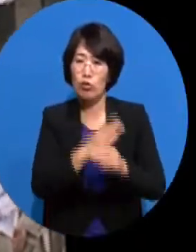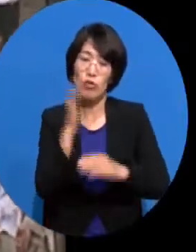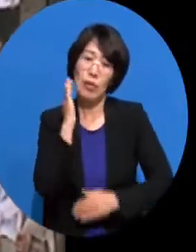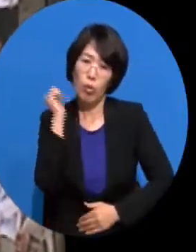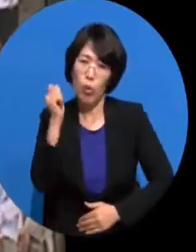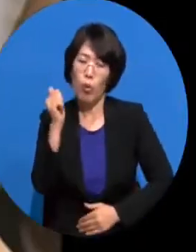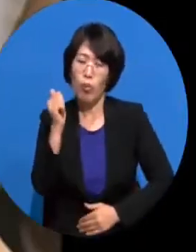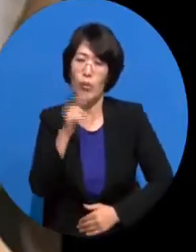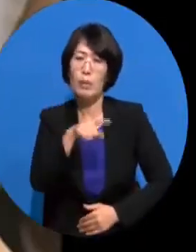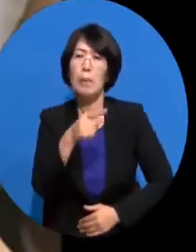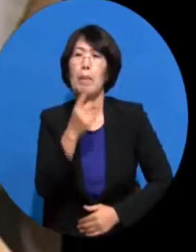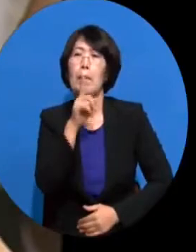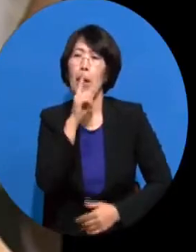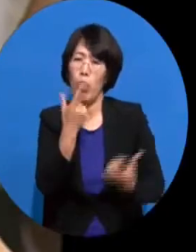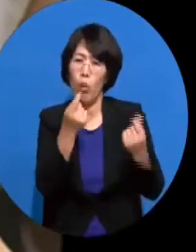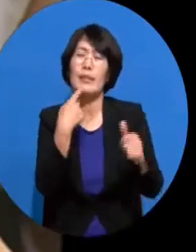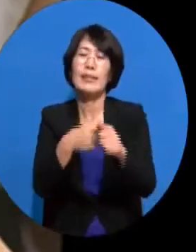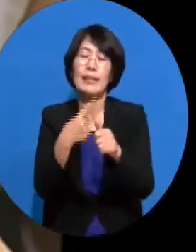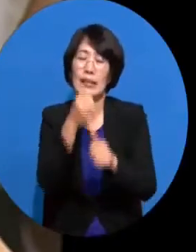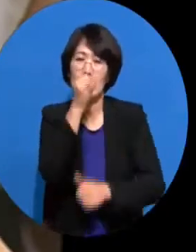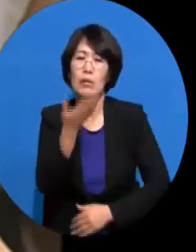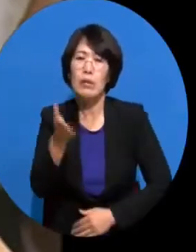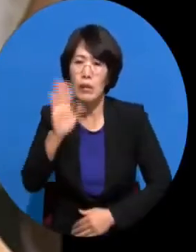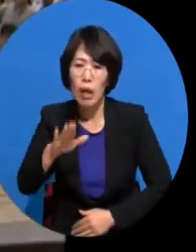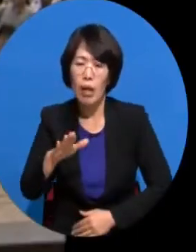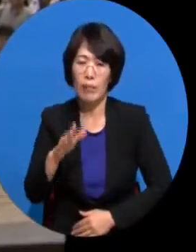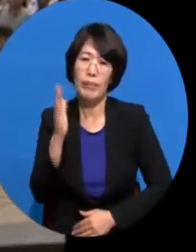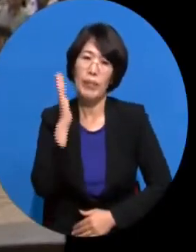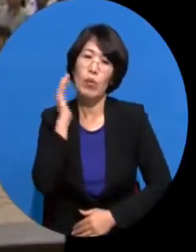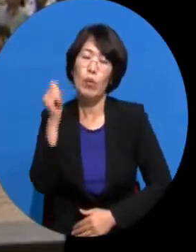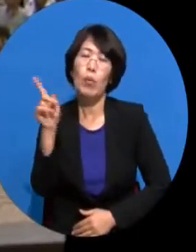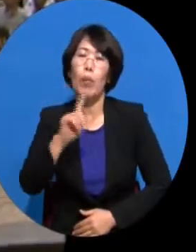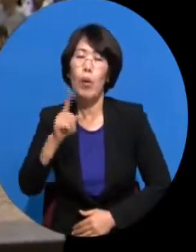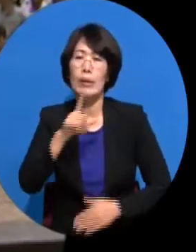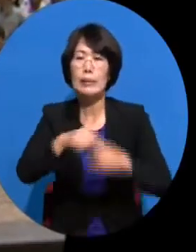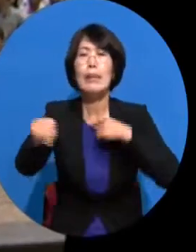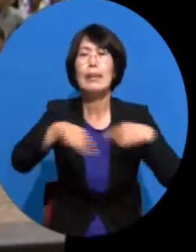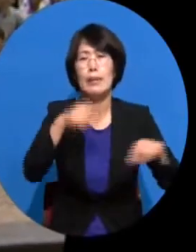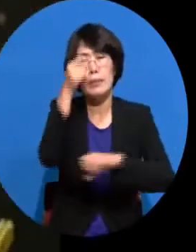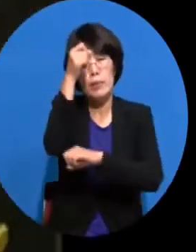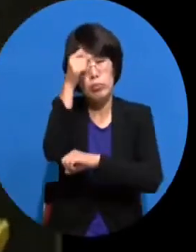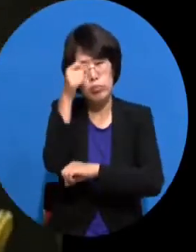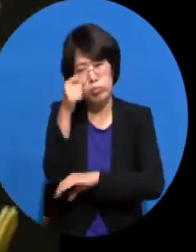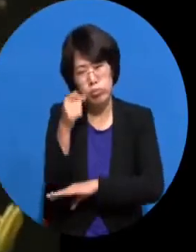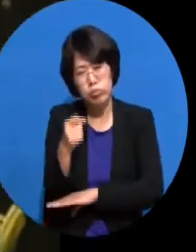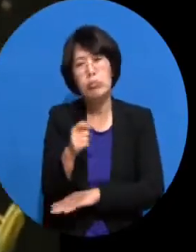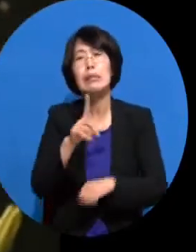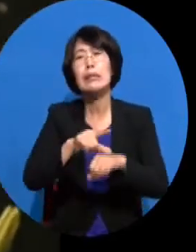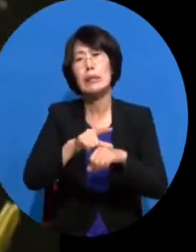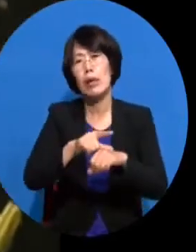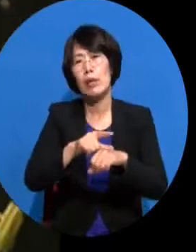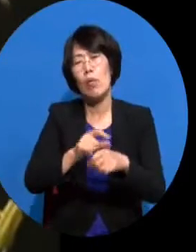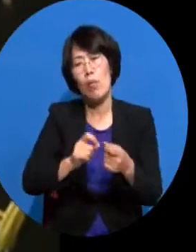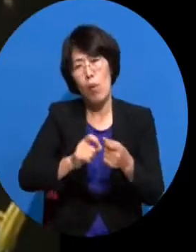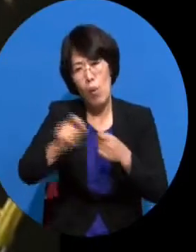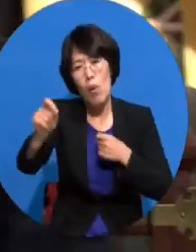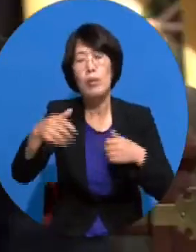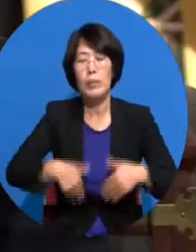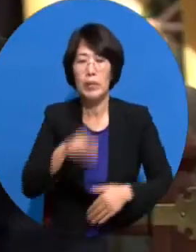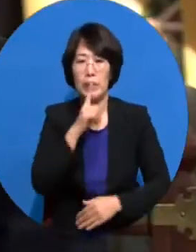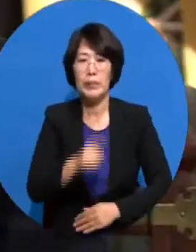대통령 생전에도 똑같은 지적이 있었지만 DJ는 지방자치가 뿌리내릴 시간이 더 필요하다고 진단했을